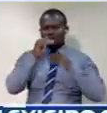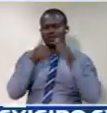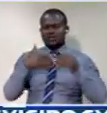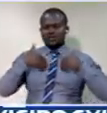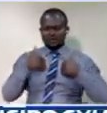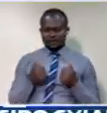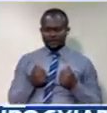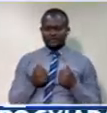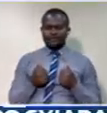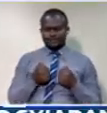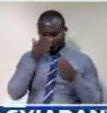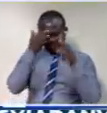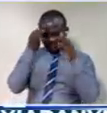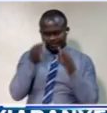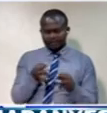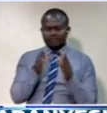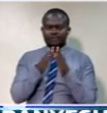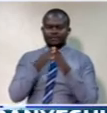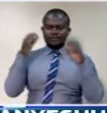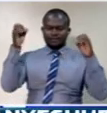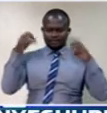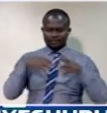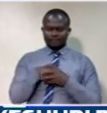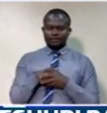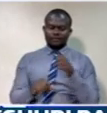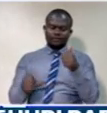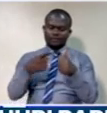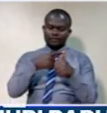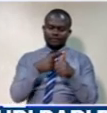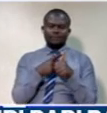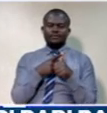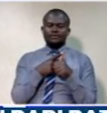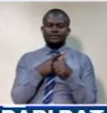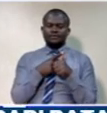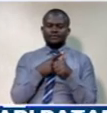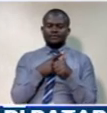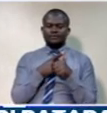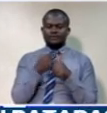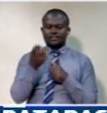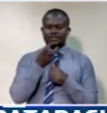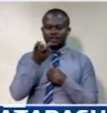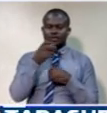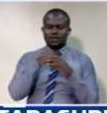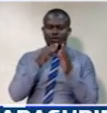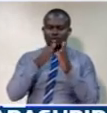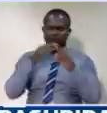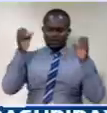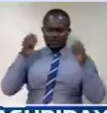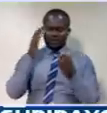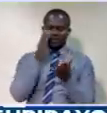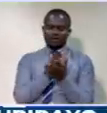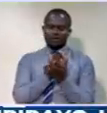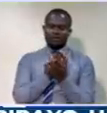z'ubuzima. Ingamba zubahirizwa mu mujyi wa Kigali. Iya mbere, ingendo mu mujyi wa Kigali zirabujijwe.